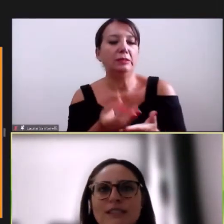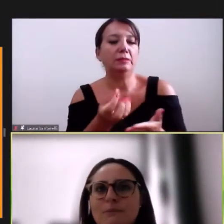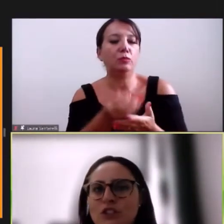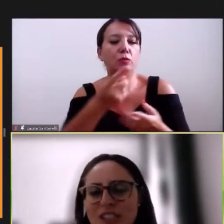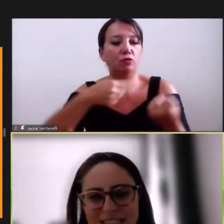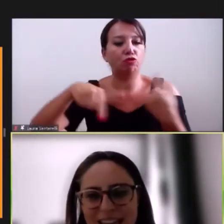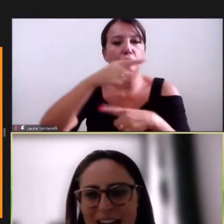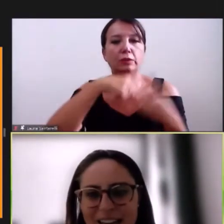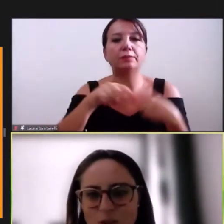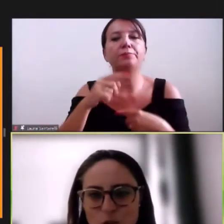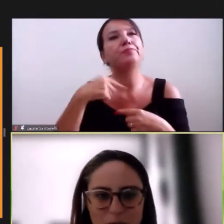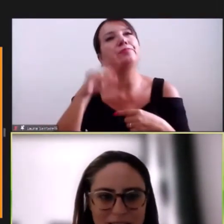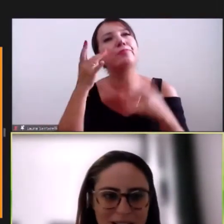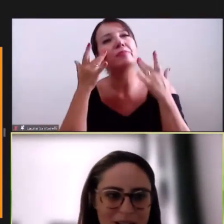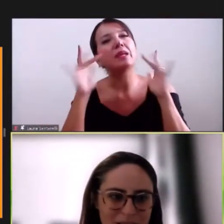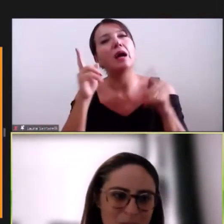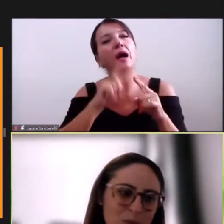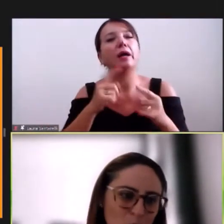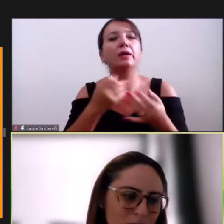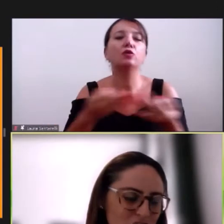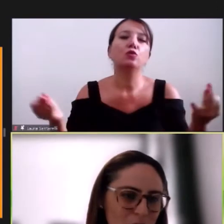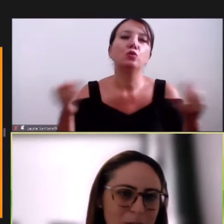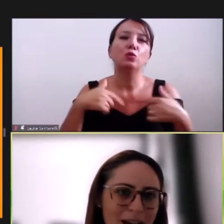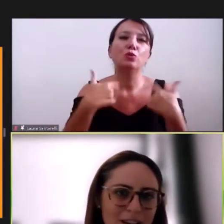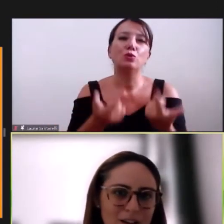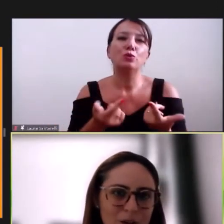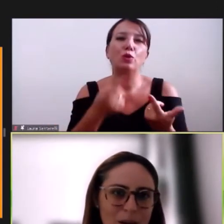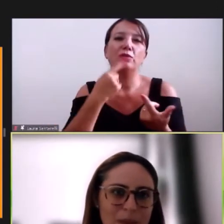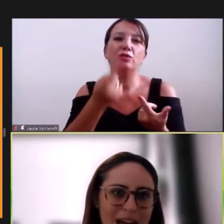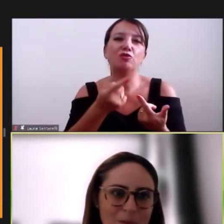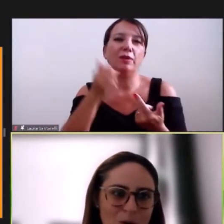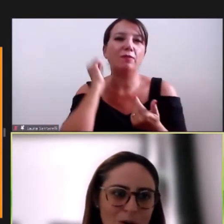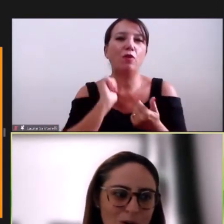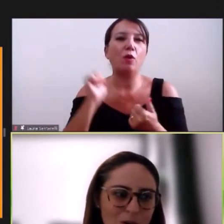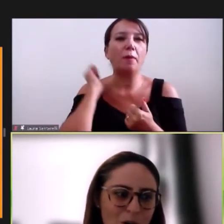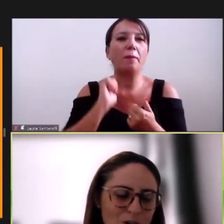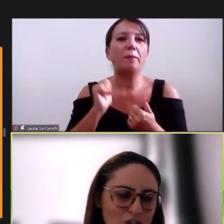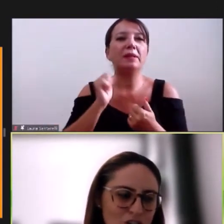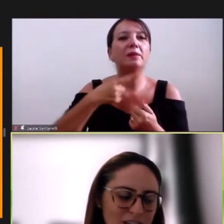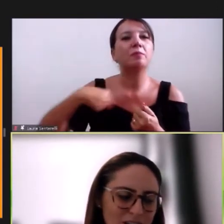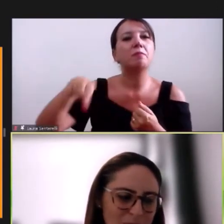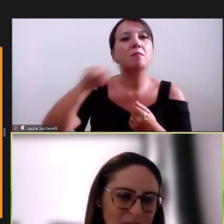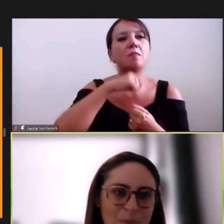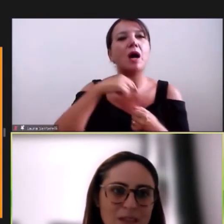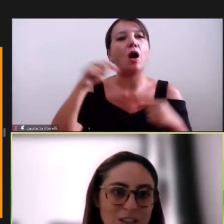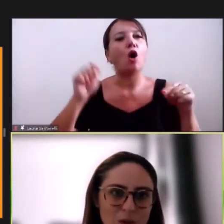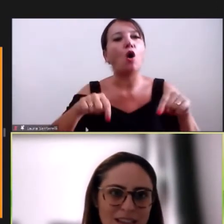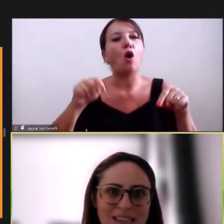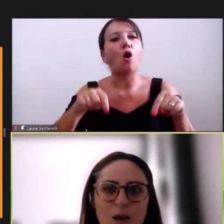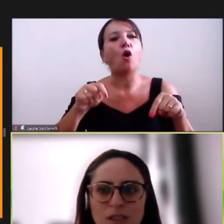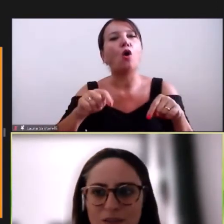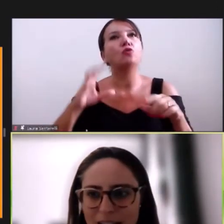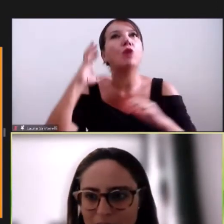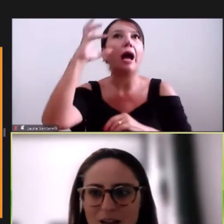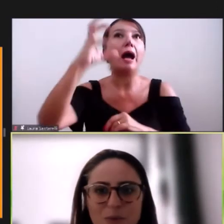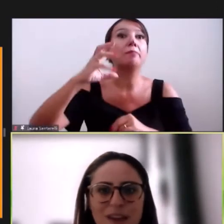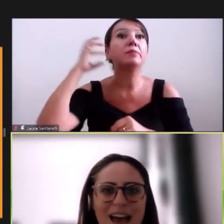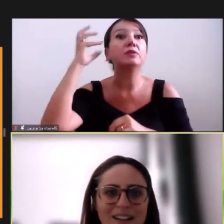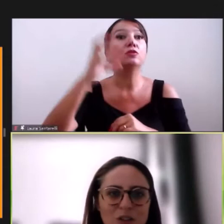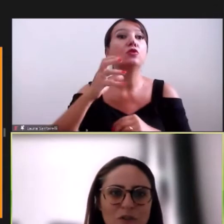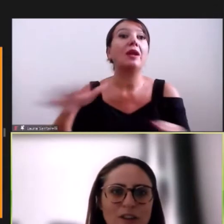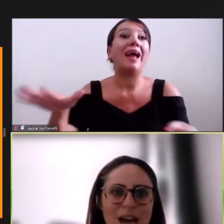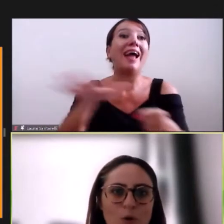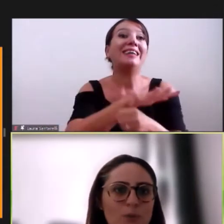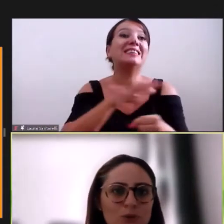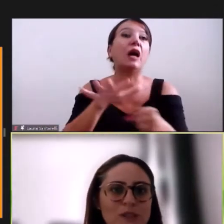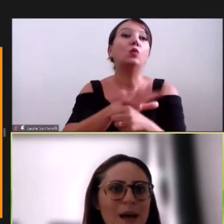po' semplicistica anche giusto perché appunto come vi dicevo prima non abbiamo oggi ambizioni di esaustività, più che